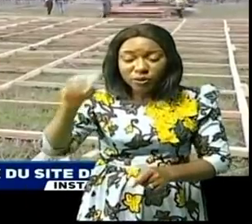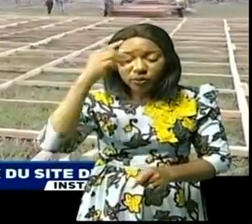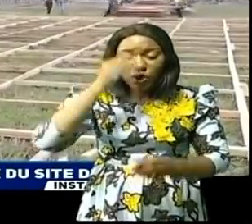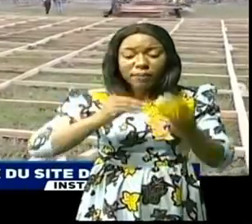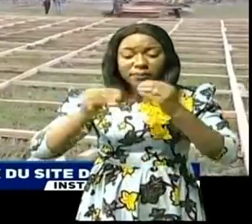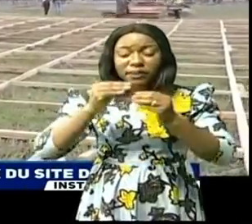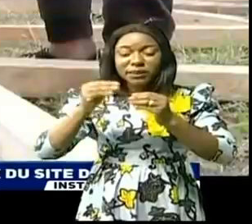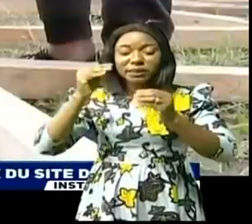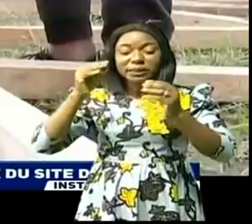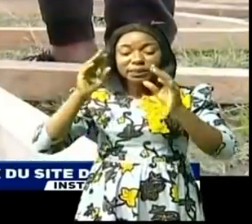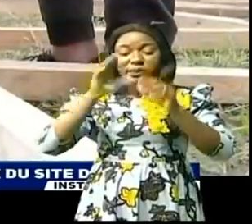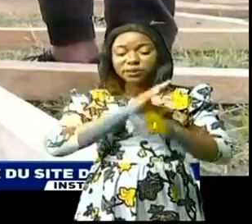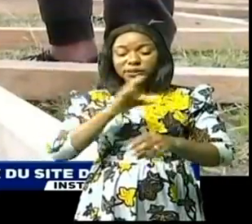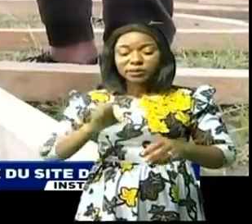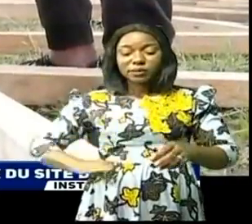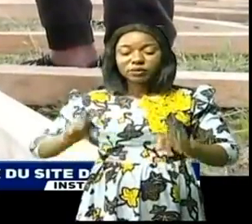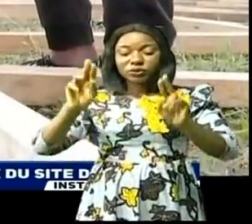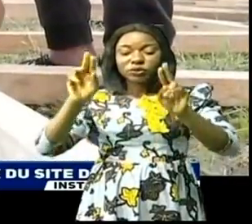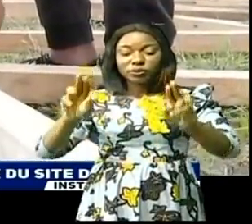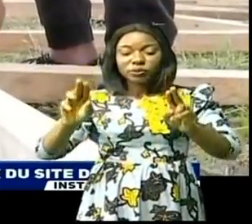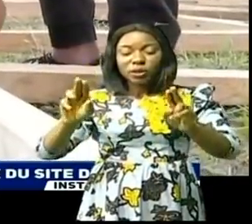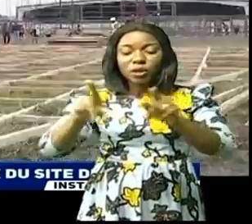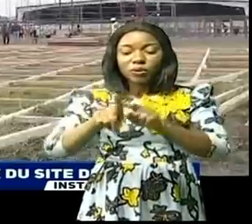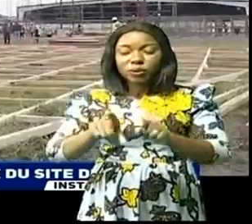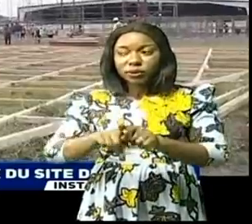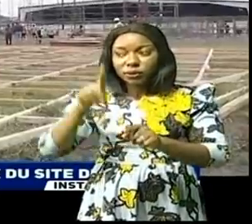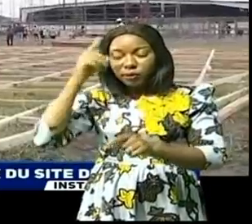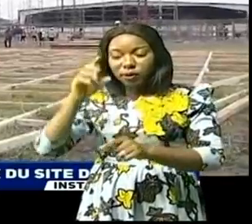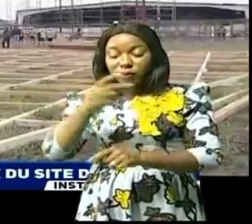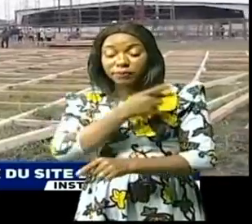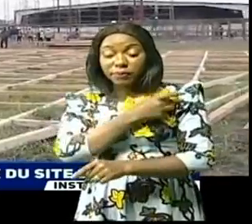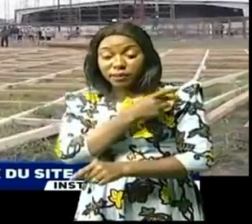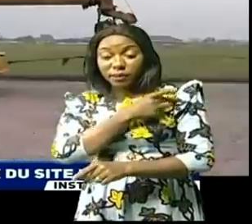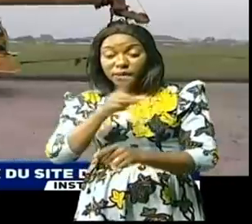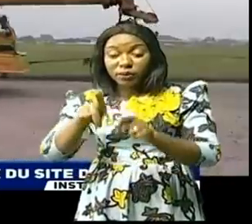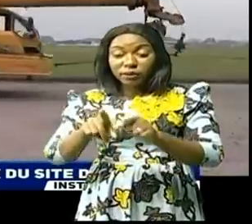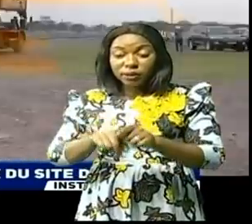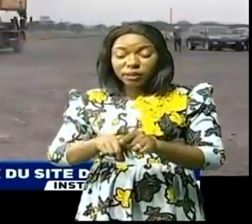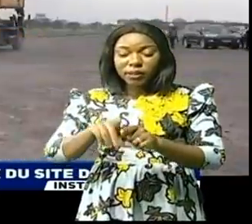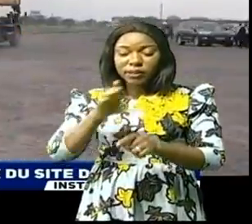qui sera célébré début juillet par le successeur de Pierre, l'apôtre du Christ.